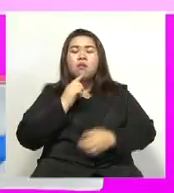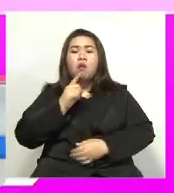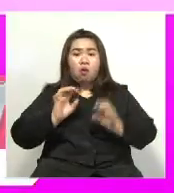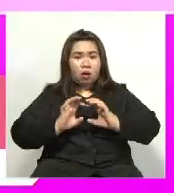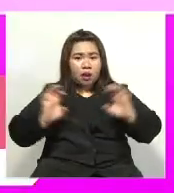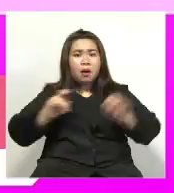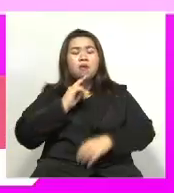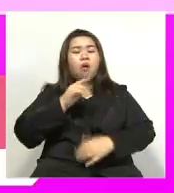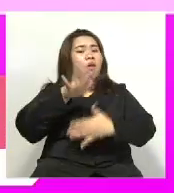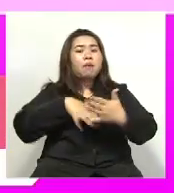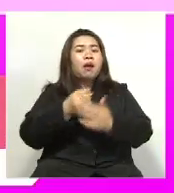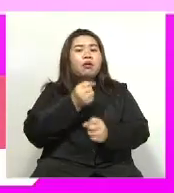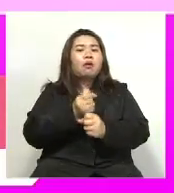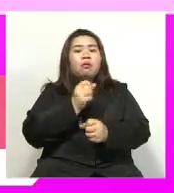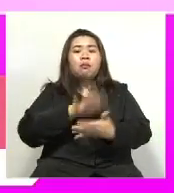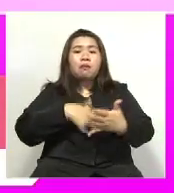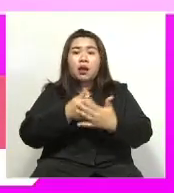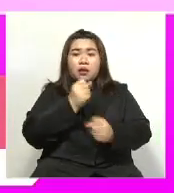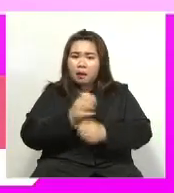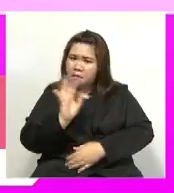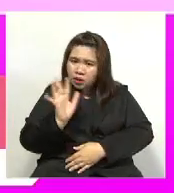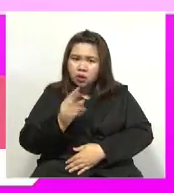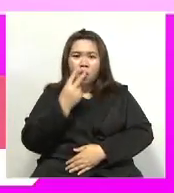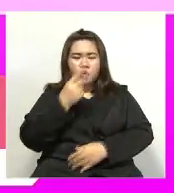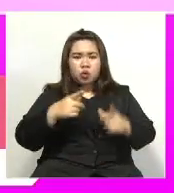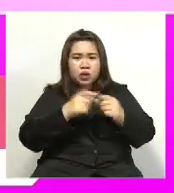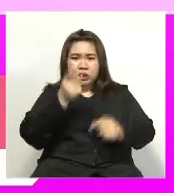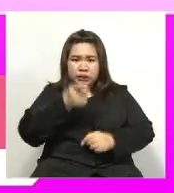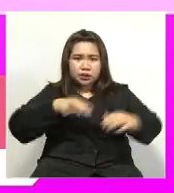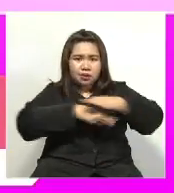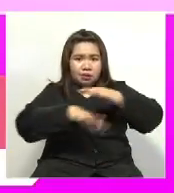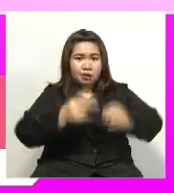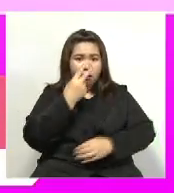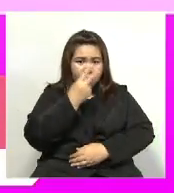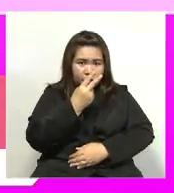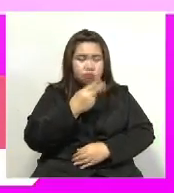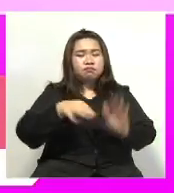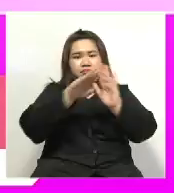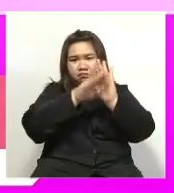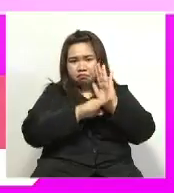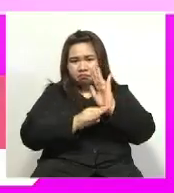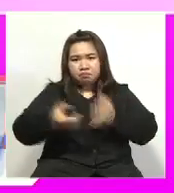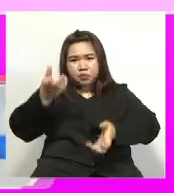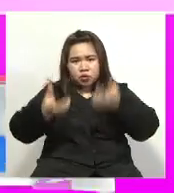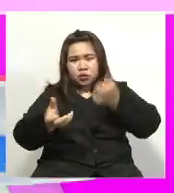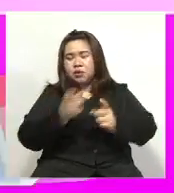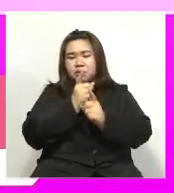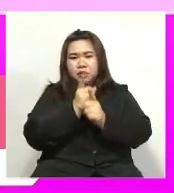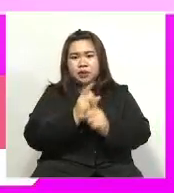นุษย์เป็นคดีนโยบายการดำเนินคดีต้องว่าไปตามข้อเท็จจริงและหลักฐานที่ปรากฏเพื่อให้กระบวนการยุติธรรมมีความเที่ยงตรงและโปร่ง